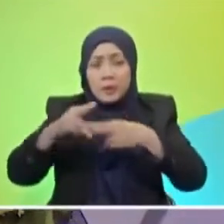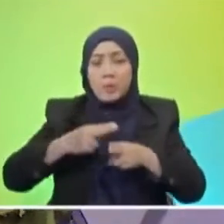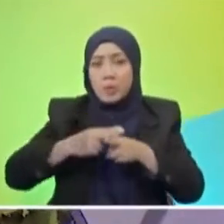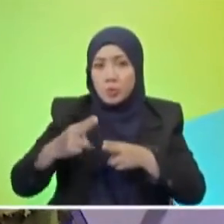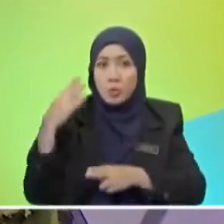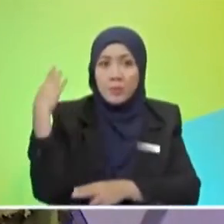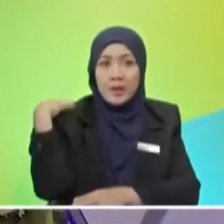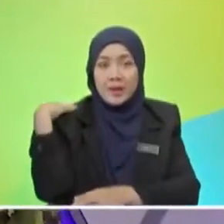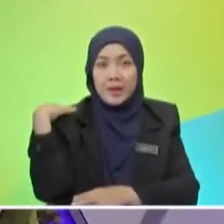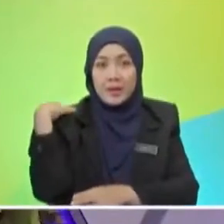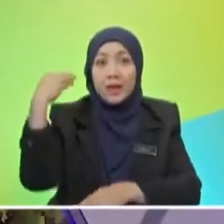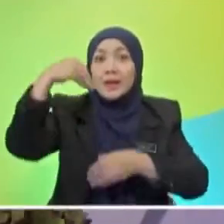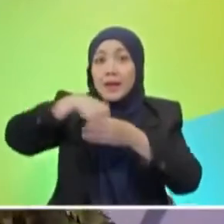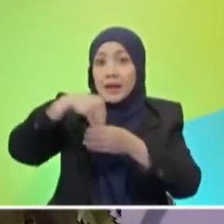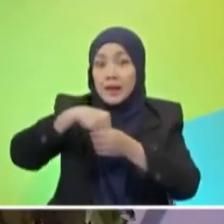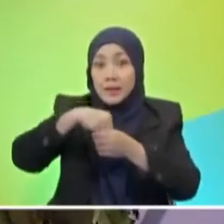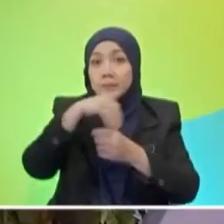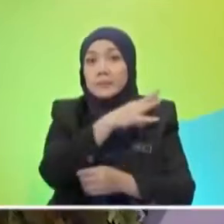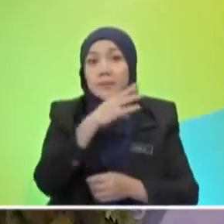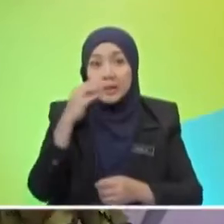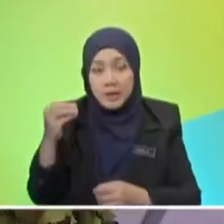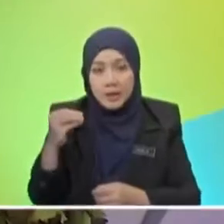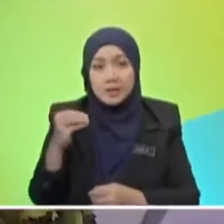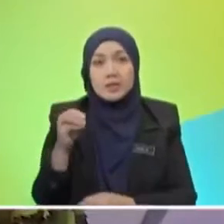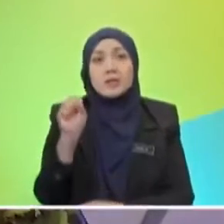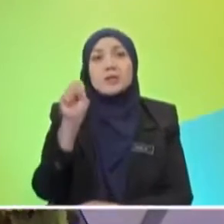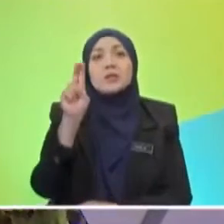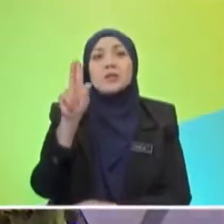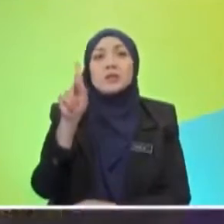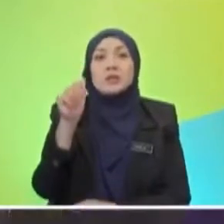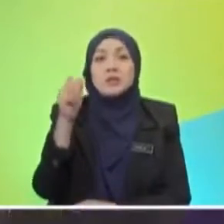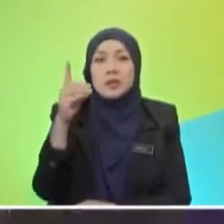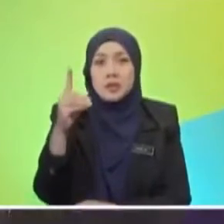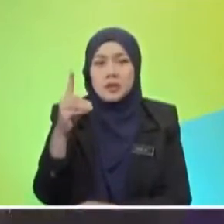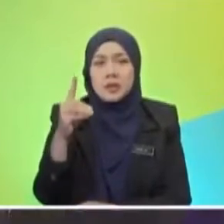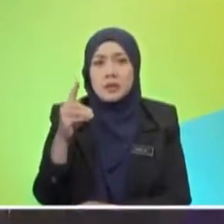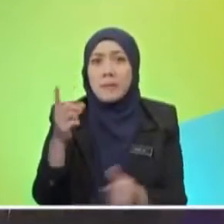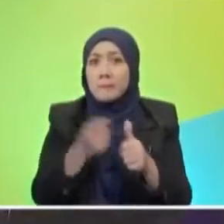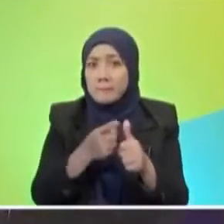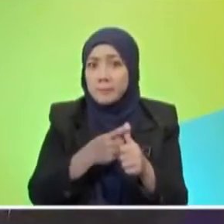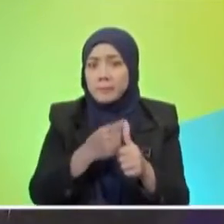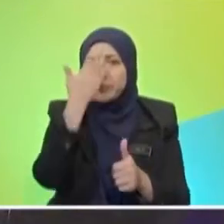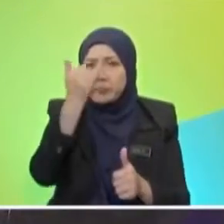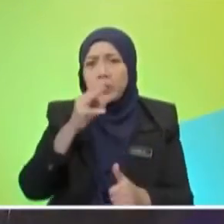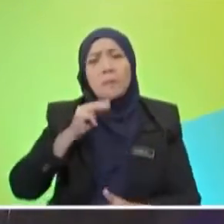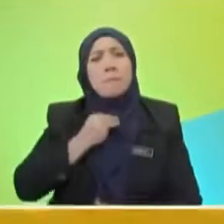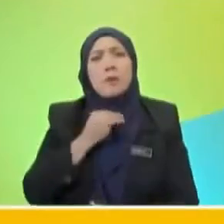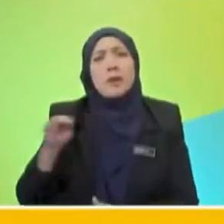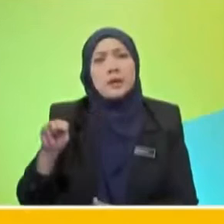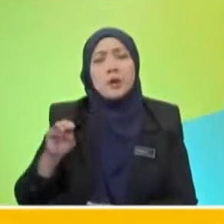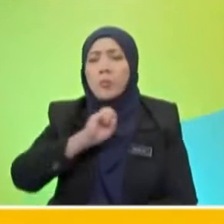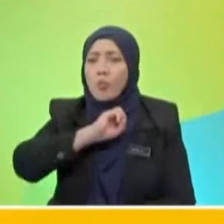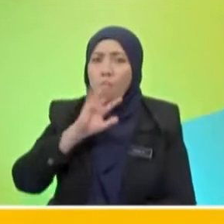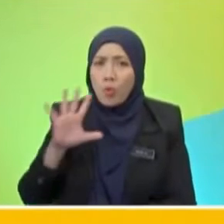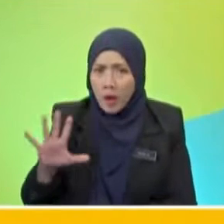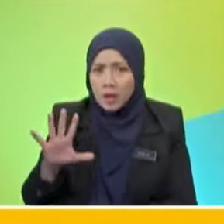dan sukat tu tadi. Ha, contoh soalan. Mengapakah mereka membuang sampah sarap? Jadi kita